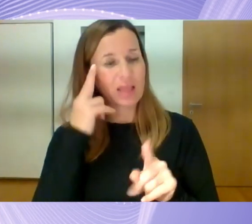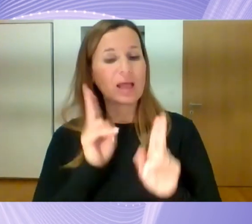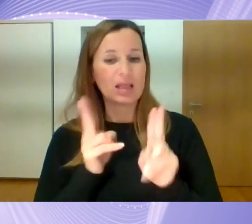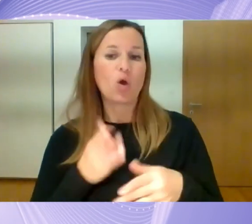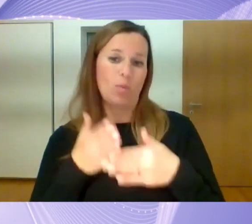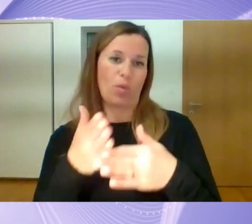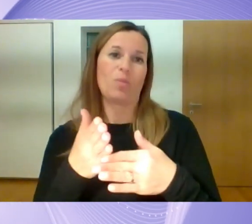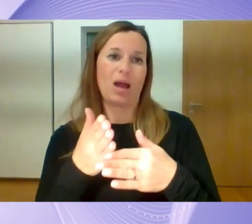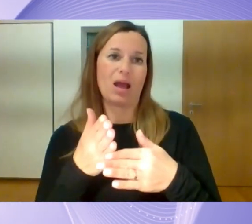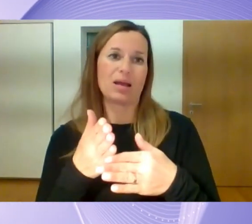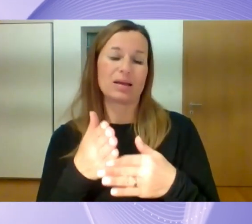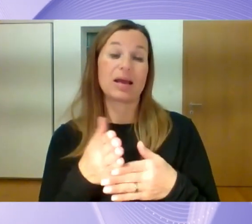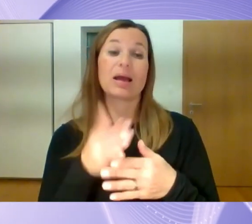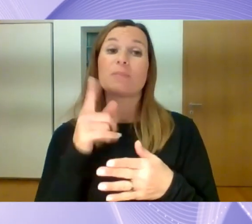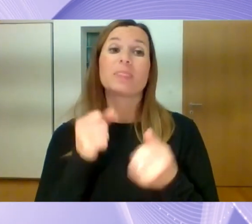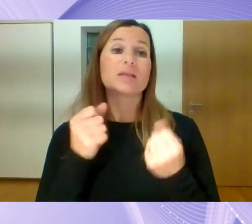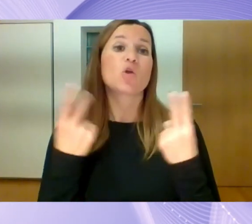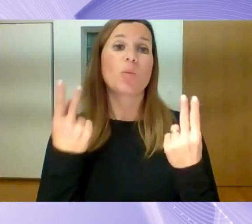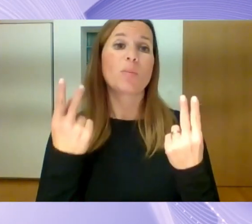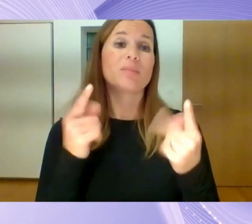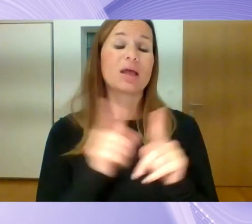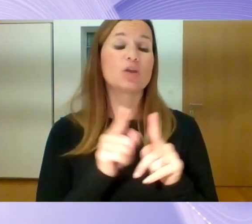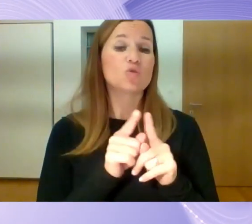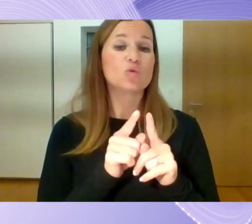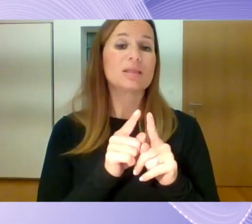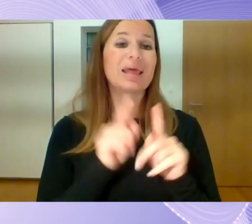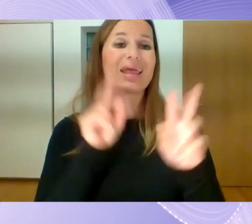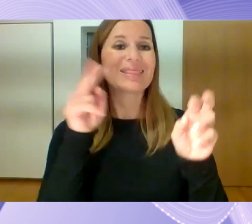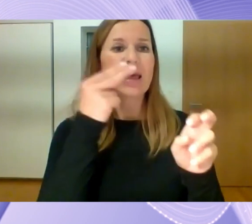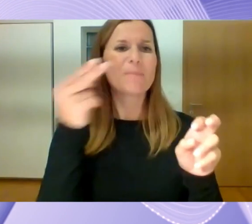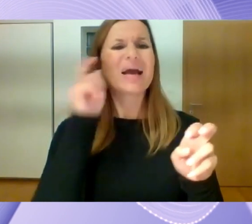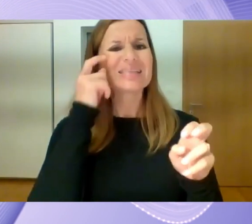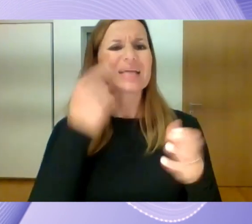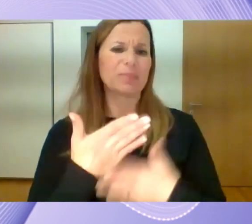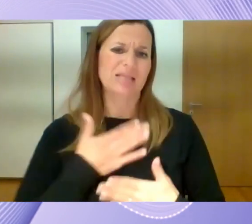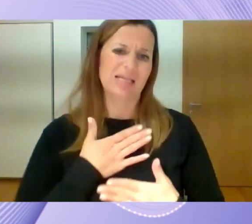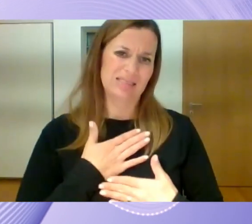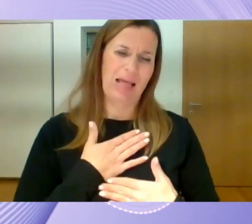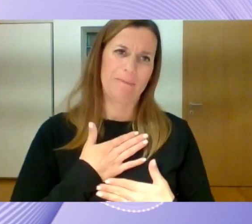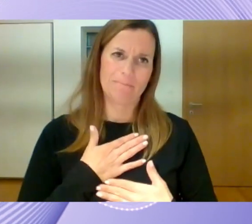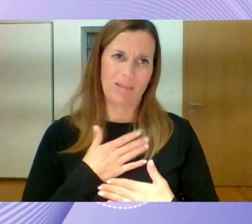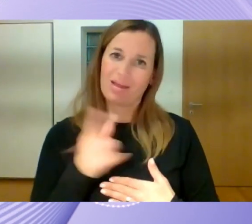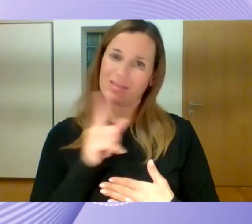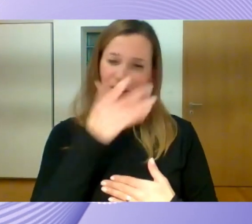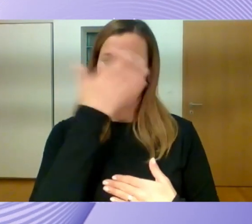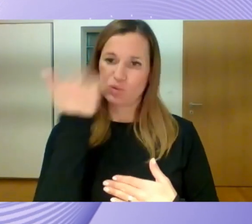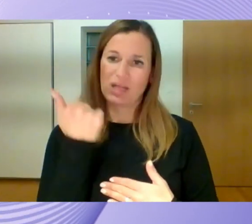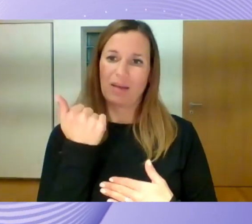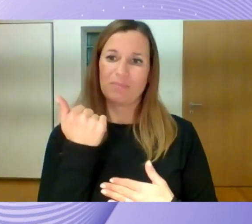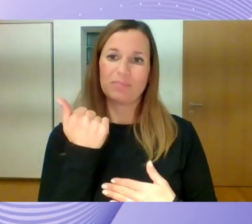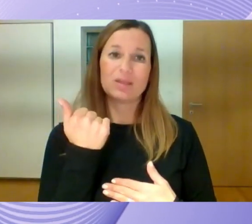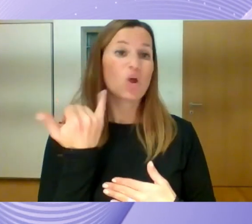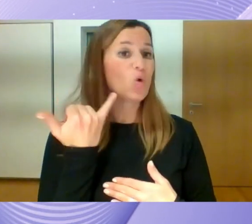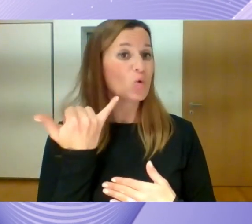zdaj samo naštela, pa zelo pomembna tema skrb zase, ne pozabiti. Sem se spet vrnila k temu, kjer sem začela, da je treba tudi, kad vsak,